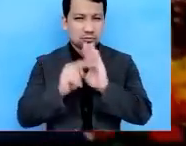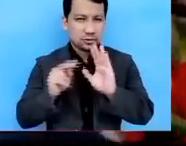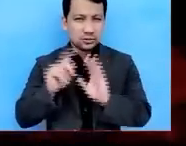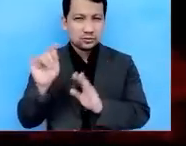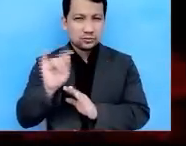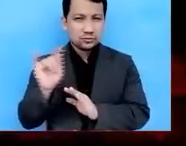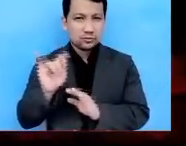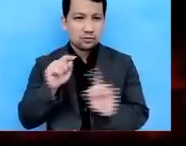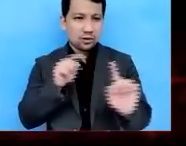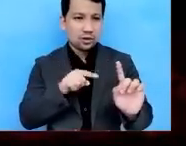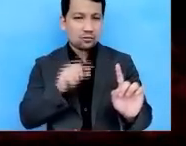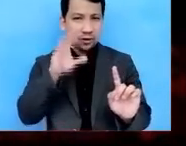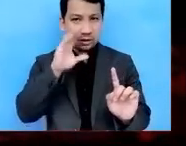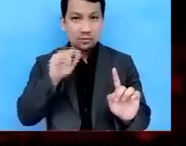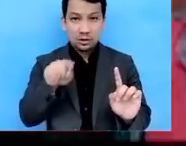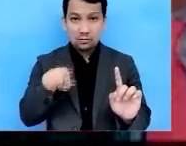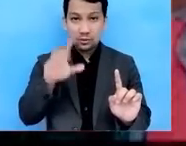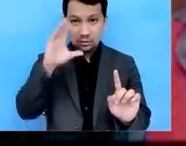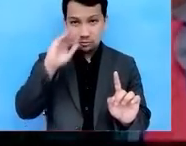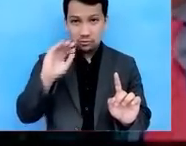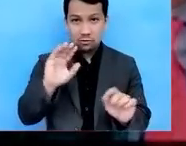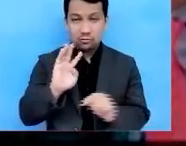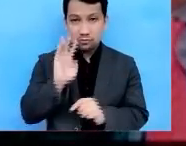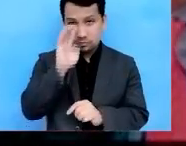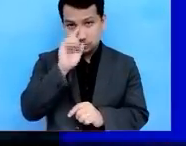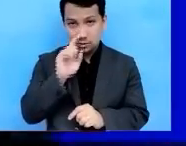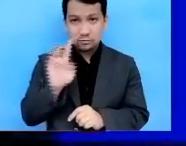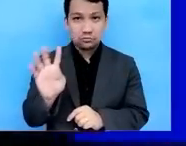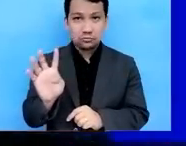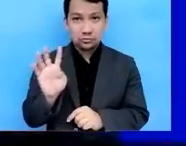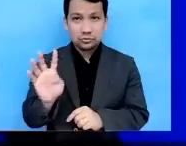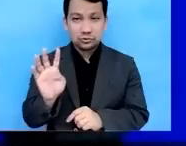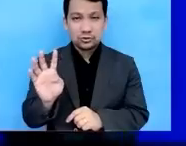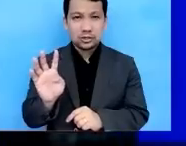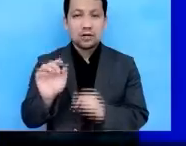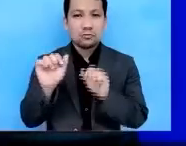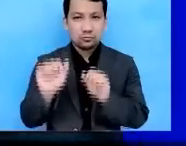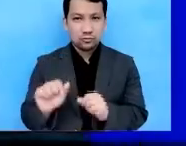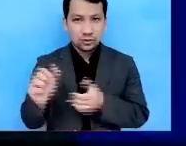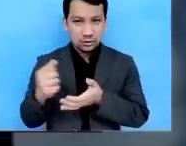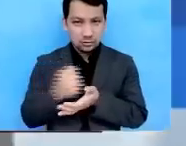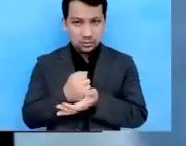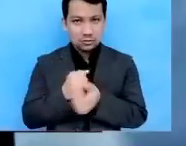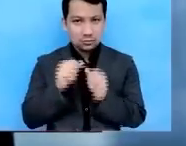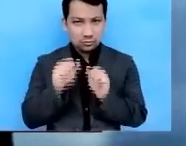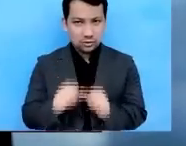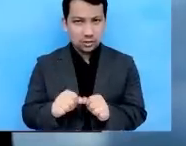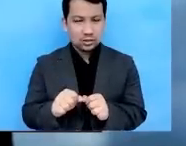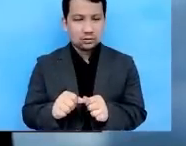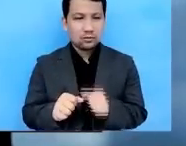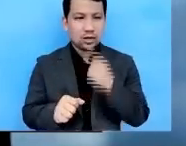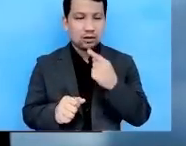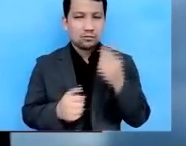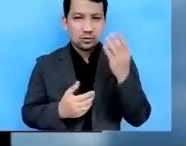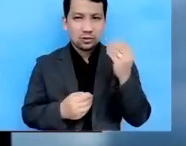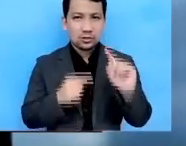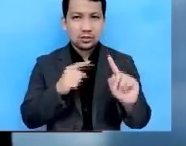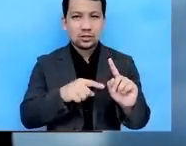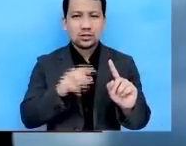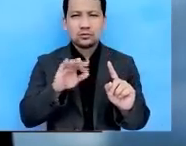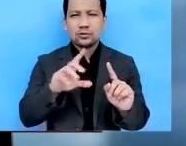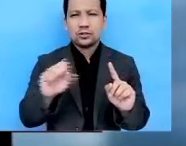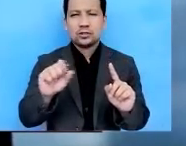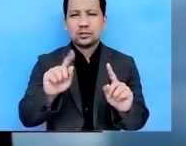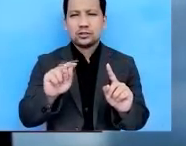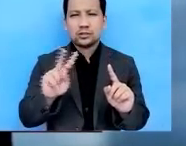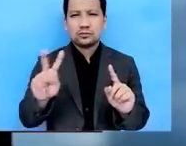aba, kahit ikaw ay 40 years old pa lamang, pwede mo na raw makuha ito. Sabi ng uploader na si Fredely TV,